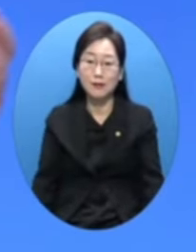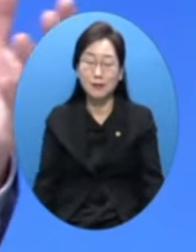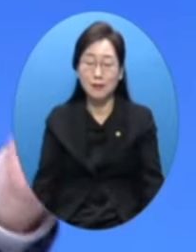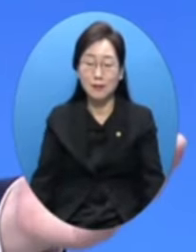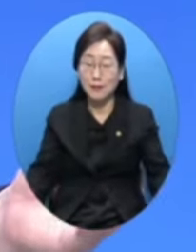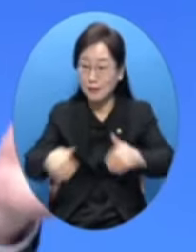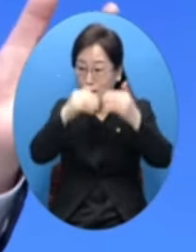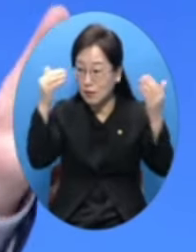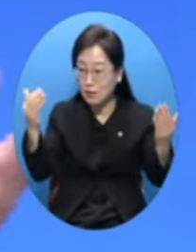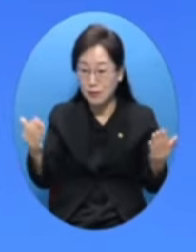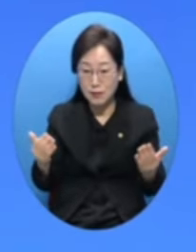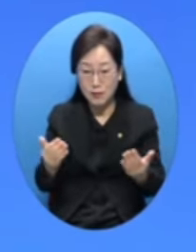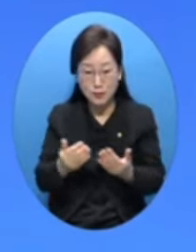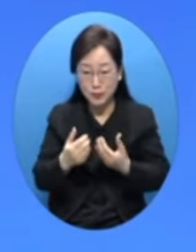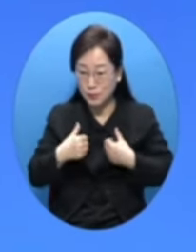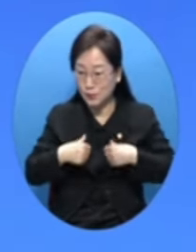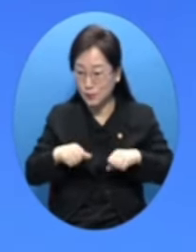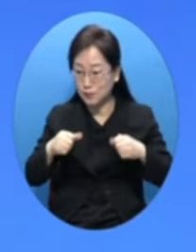모두를 다 포기하고